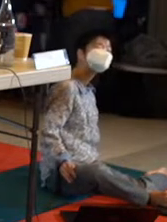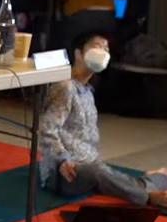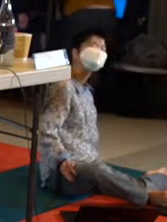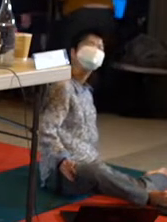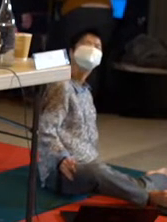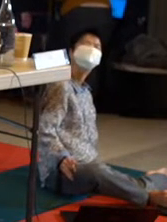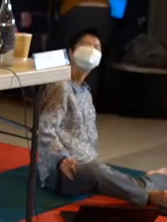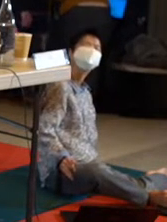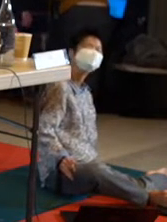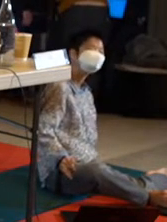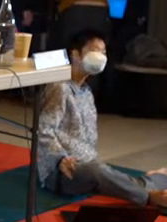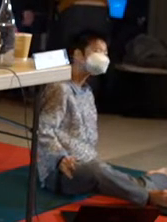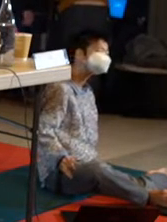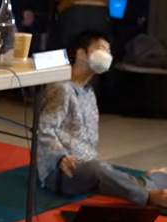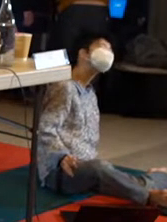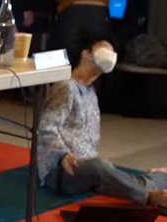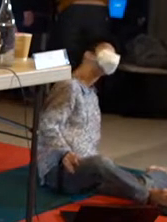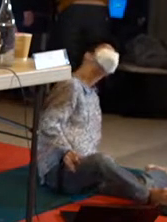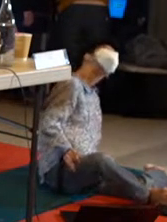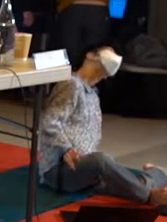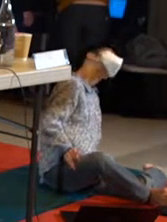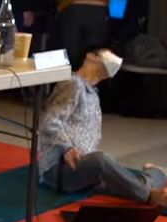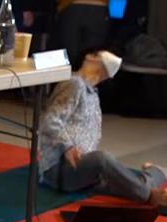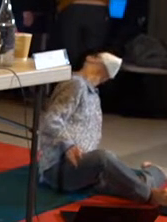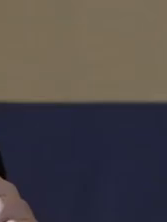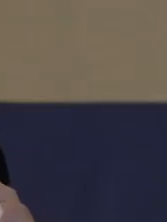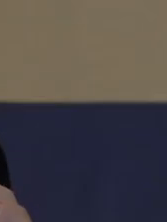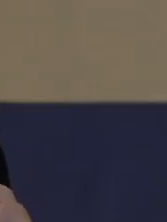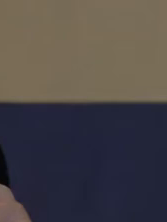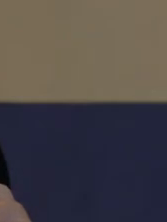De mobilisation politique des personnes handicapées.